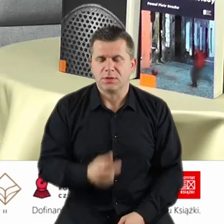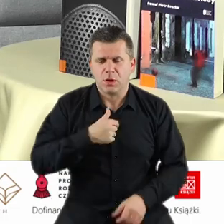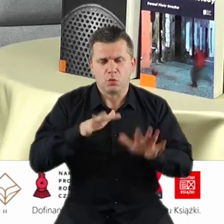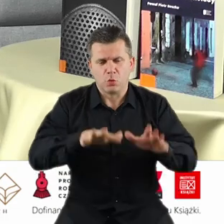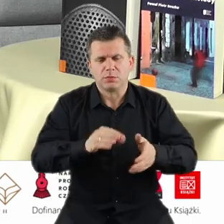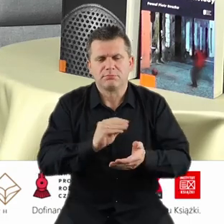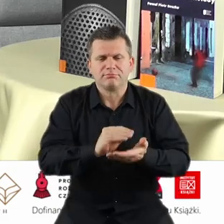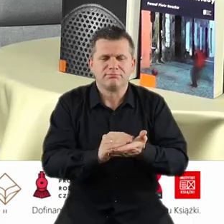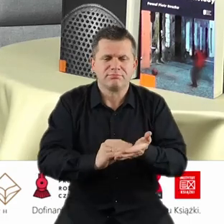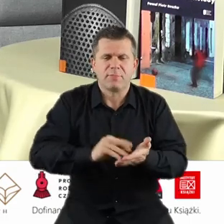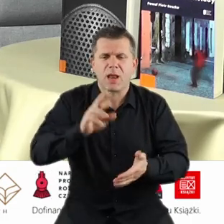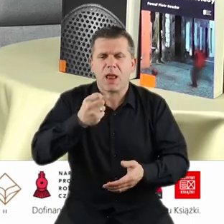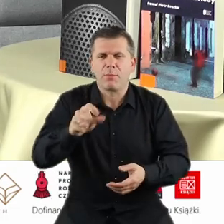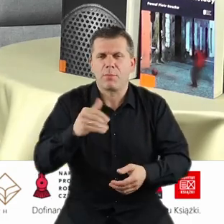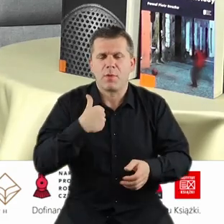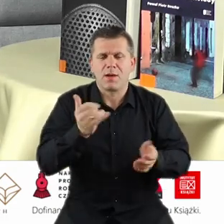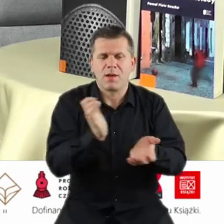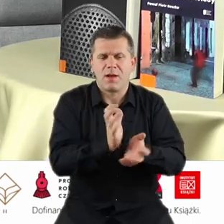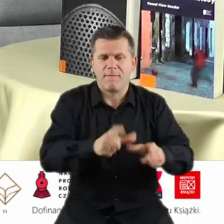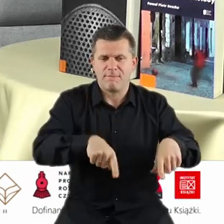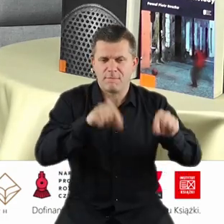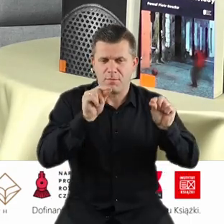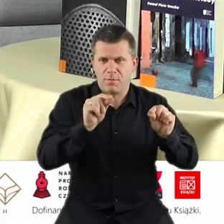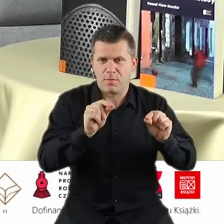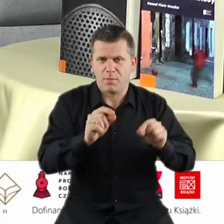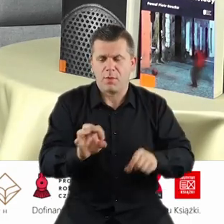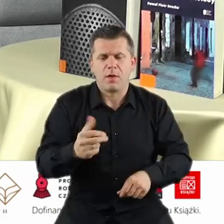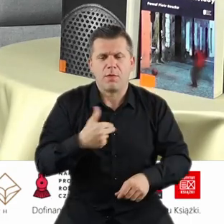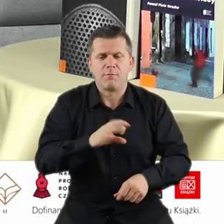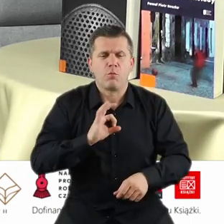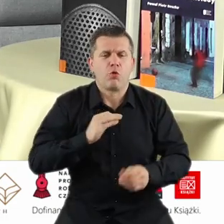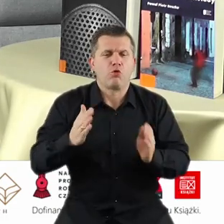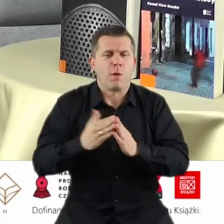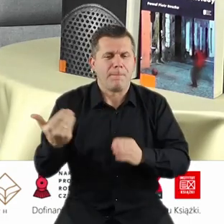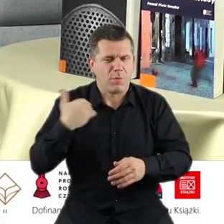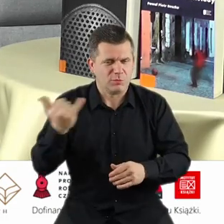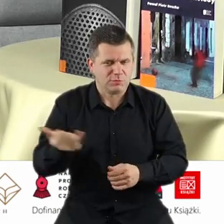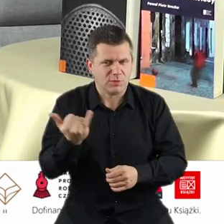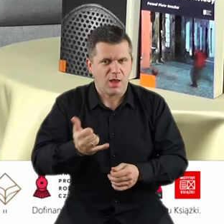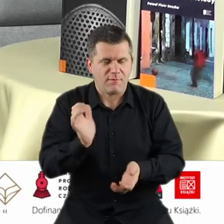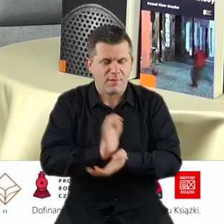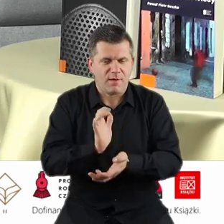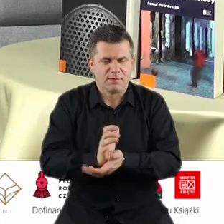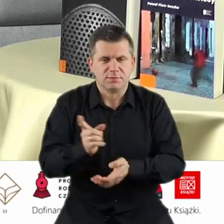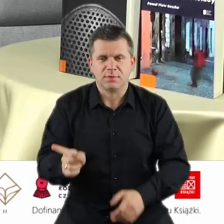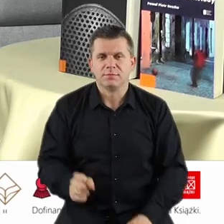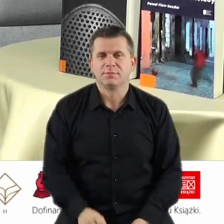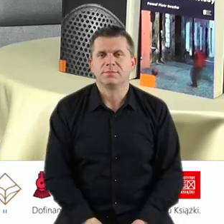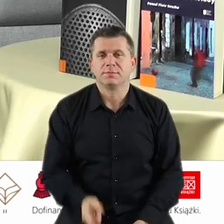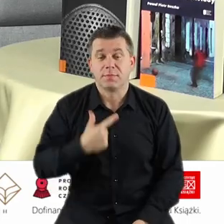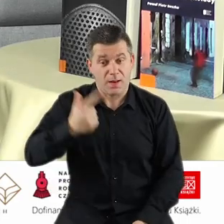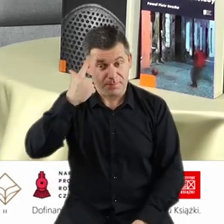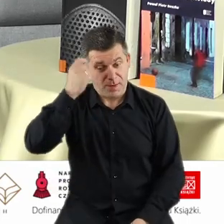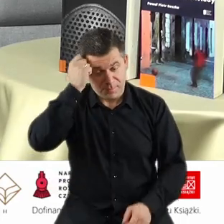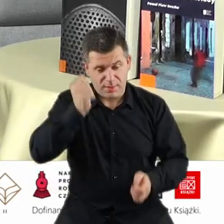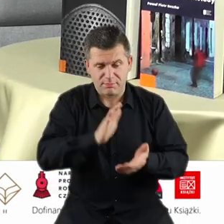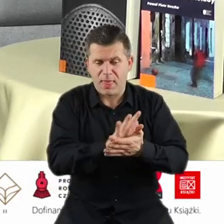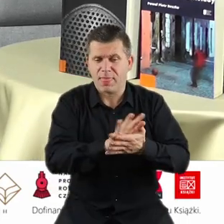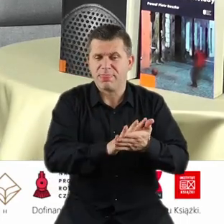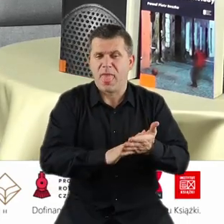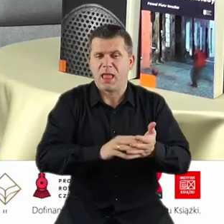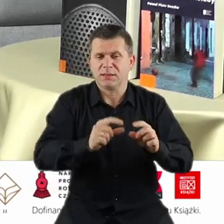czytałem sporo reportaży też z Gazety Wyborczej. Ona gdzieś tam zawsze była w naszym domu obecna. I pamiętam taki